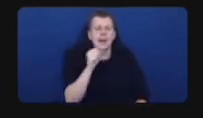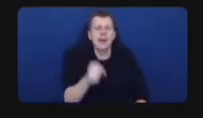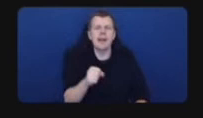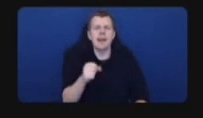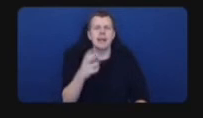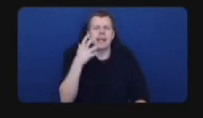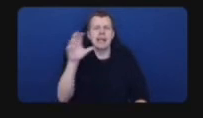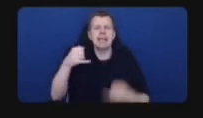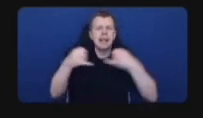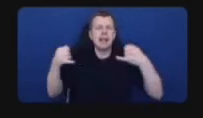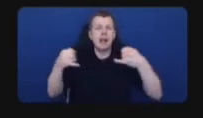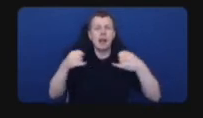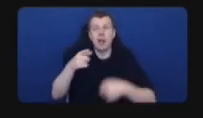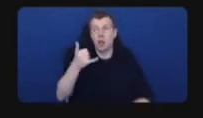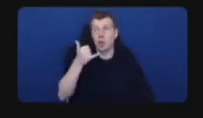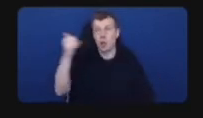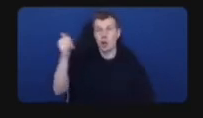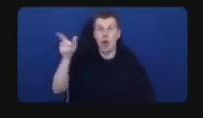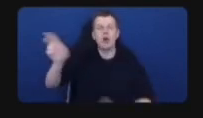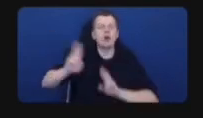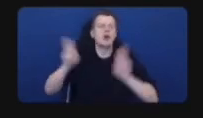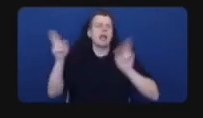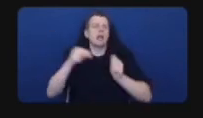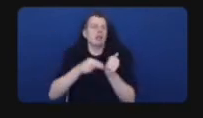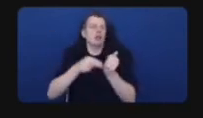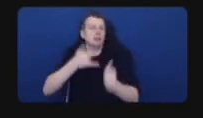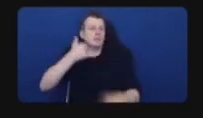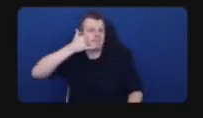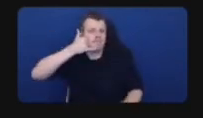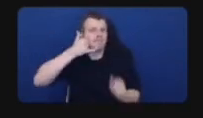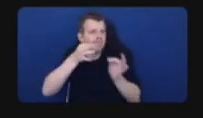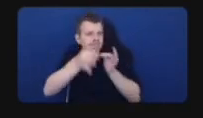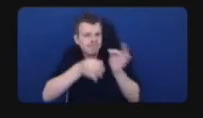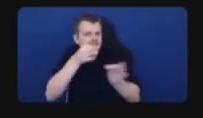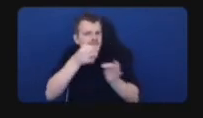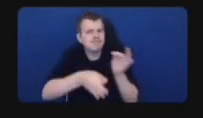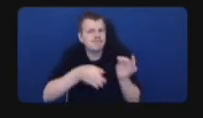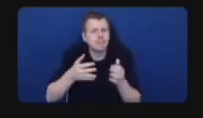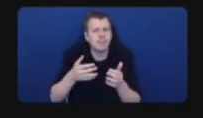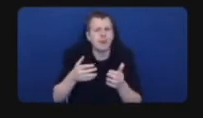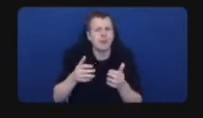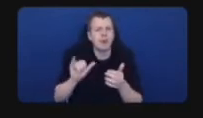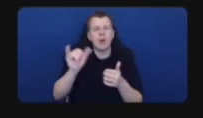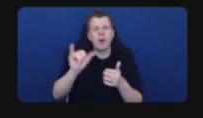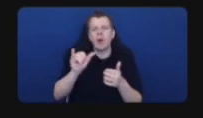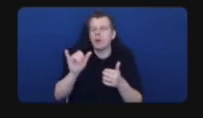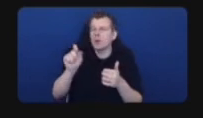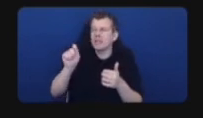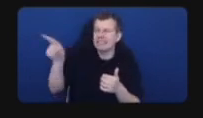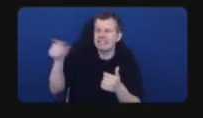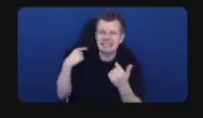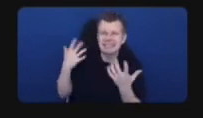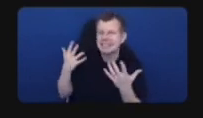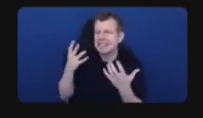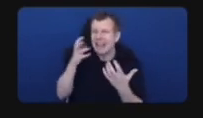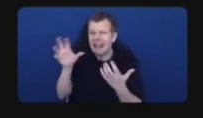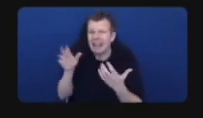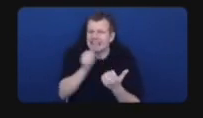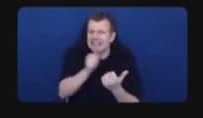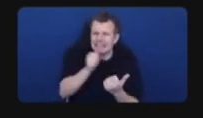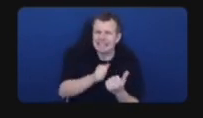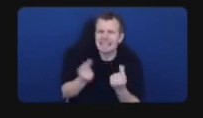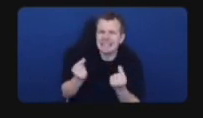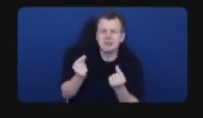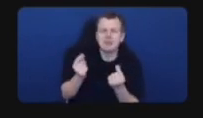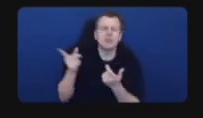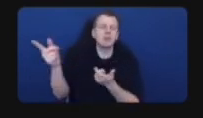To be able to answer your questions as well as many resources to help. 这个 Heatline 它就是关于